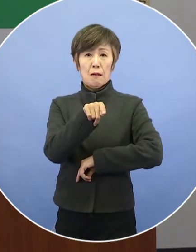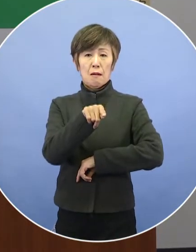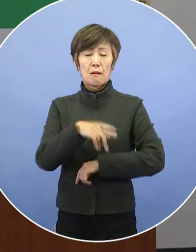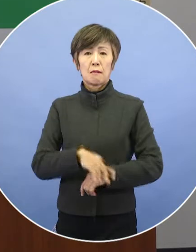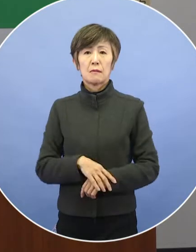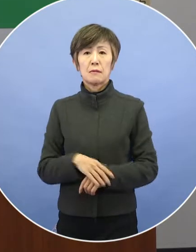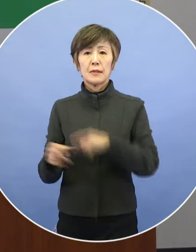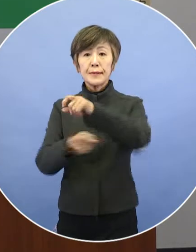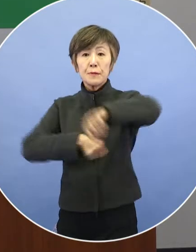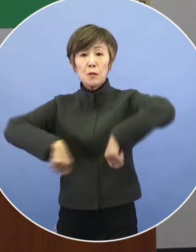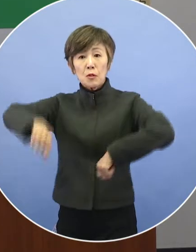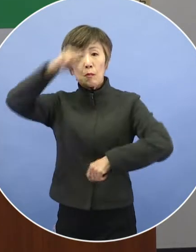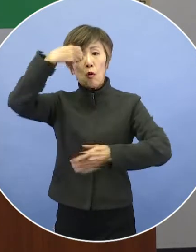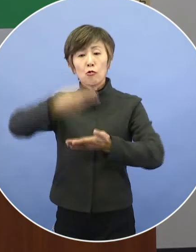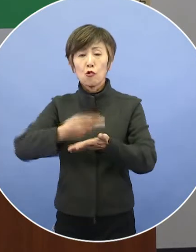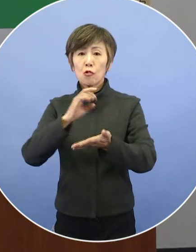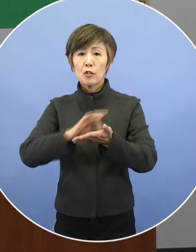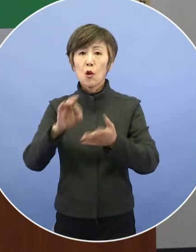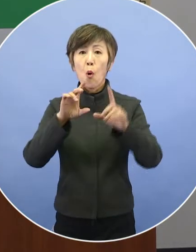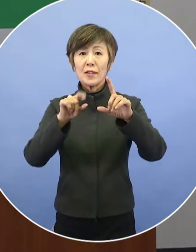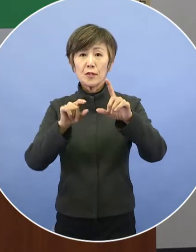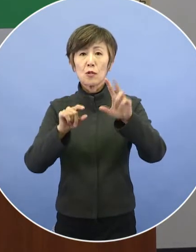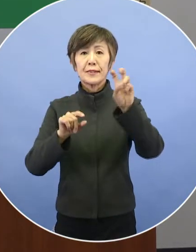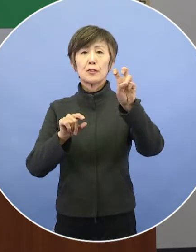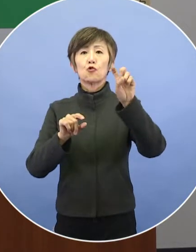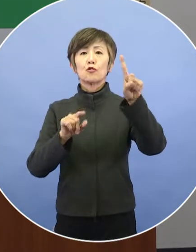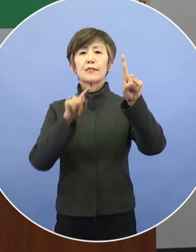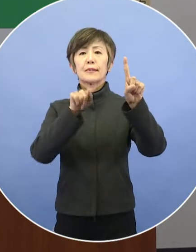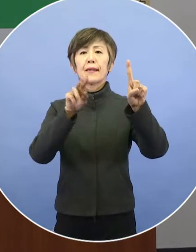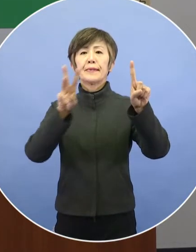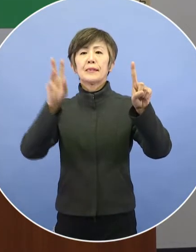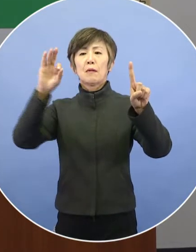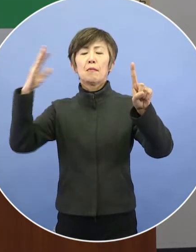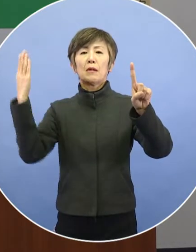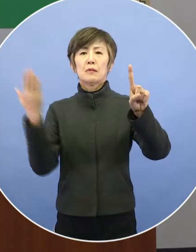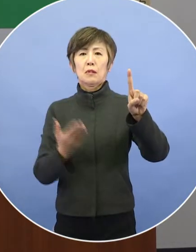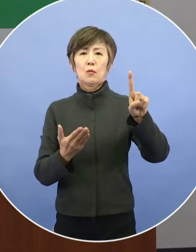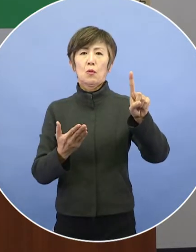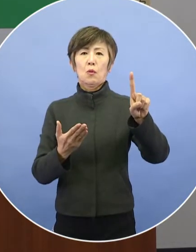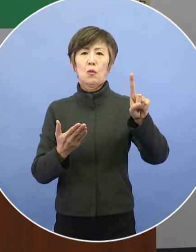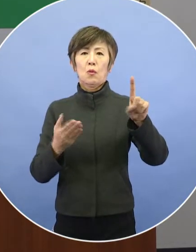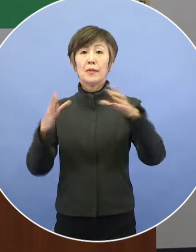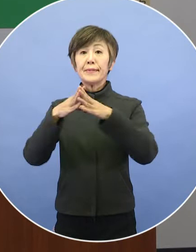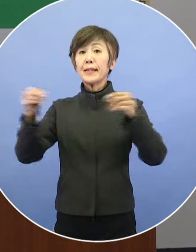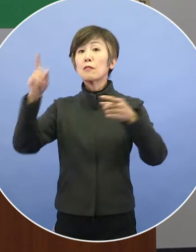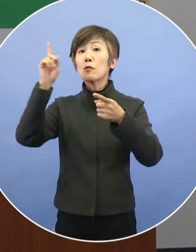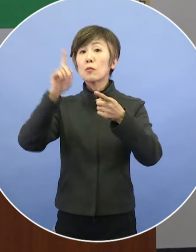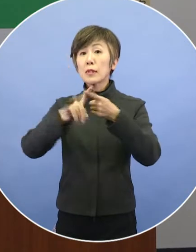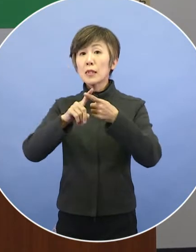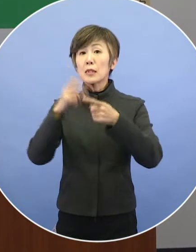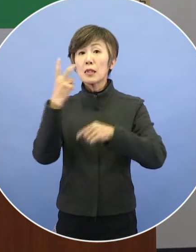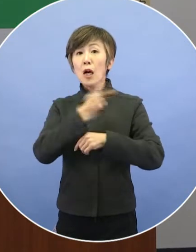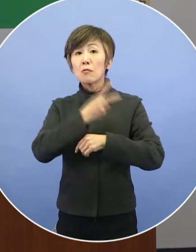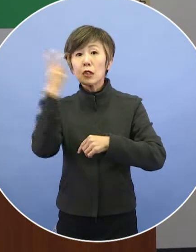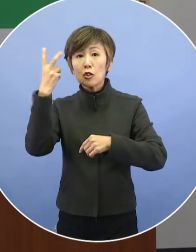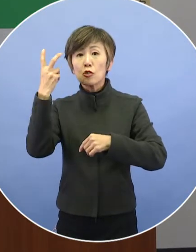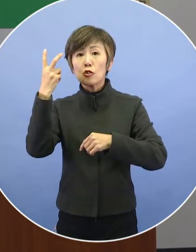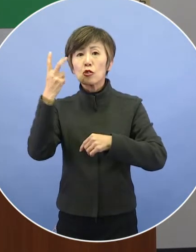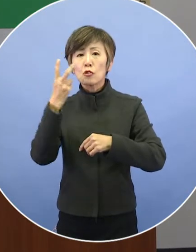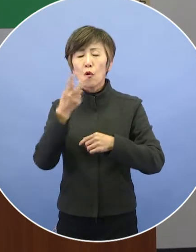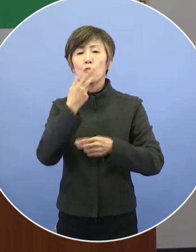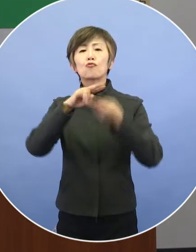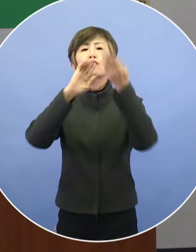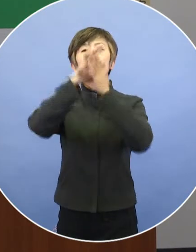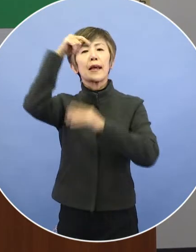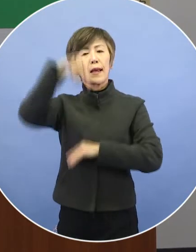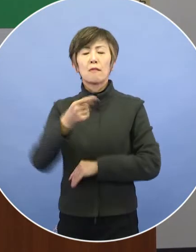でございます一方で病床の使用率については21.3%ということでございますので全国的に見ても一番低い方